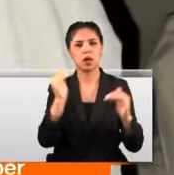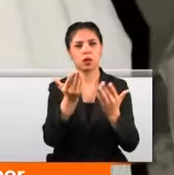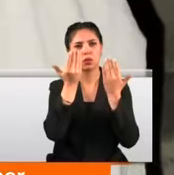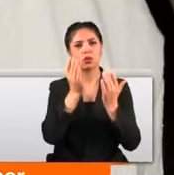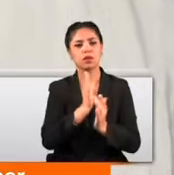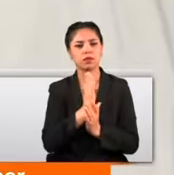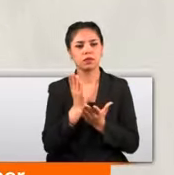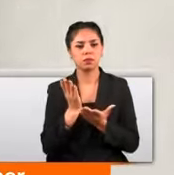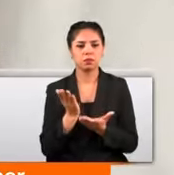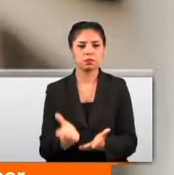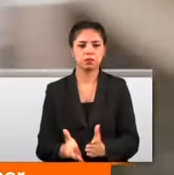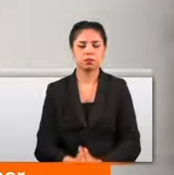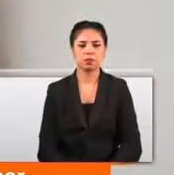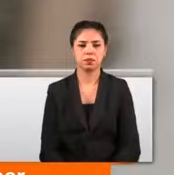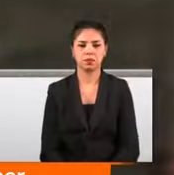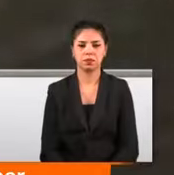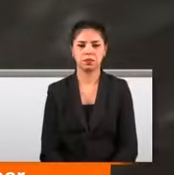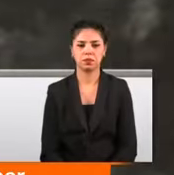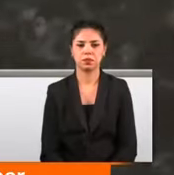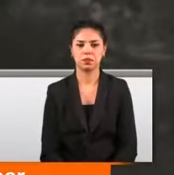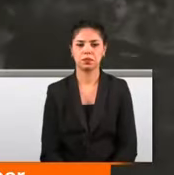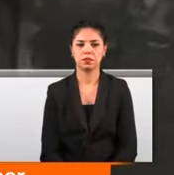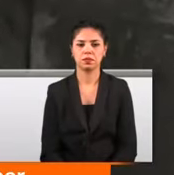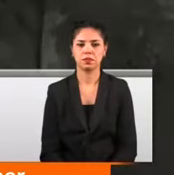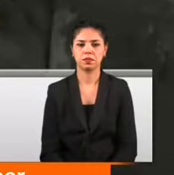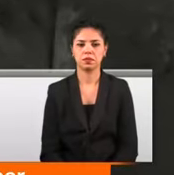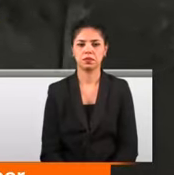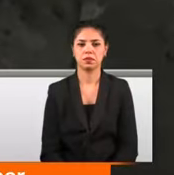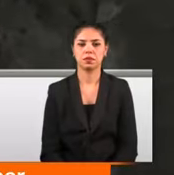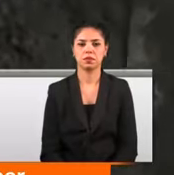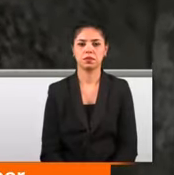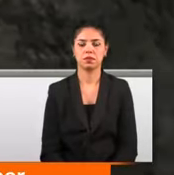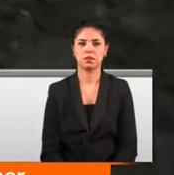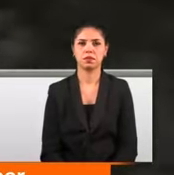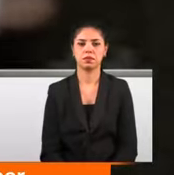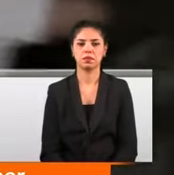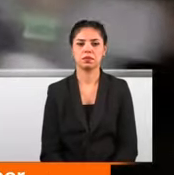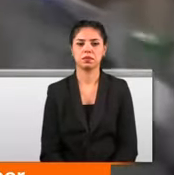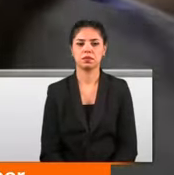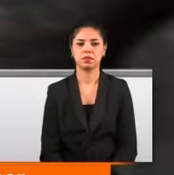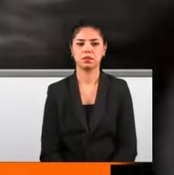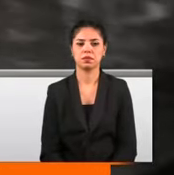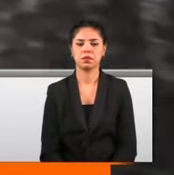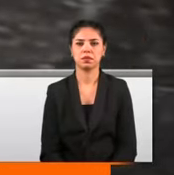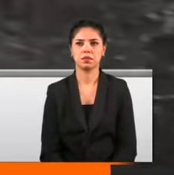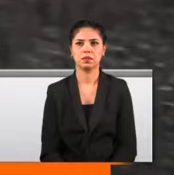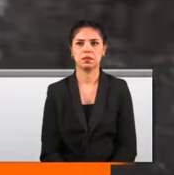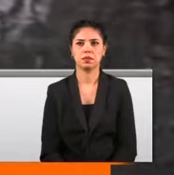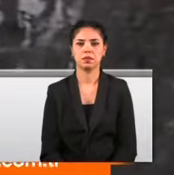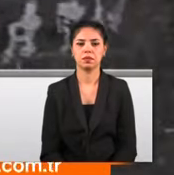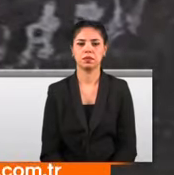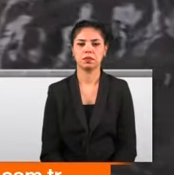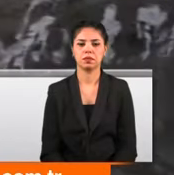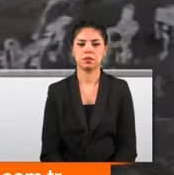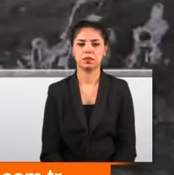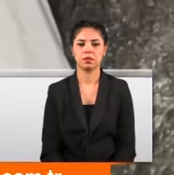İlk ayetlerin indiği yer burası olduğu için gerçekten merak ettik. Peygamber Efendimizin yaşadığı yeri, izdivaya çekildiği